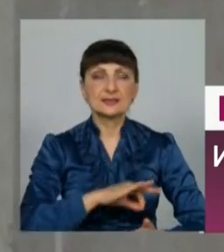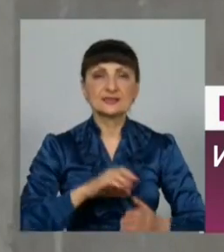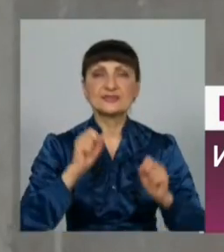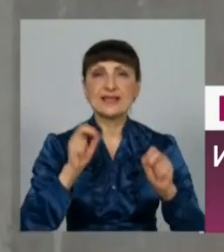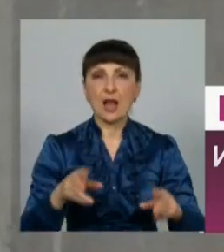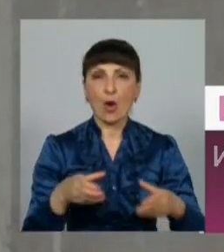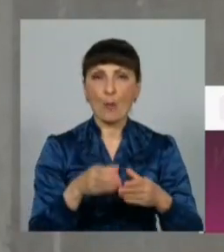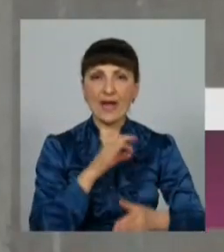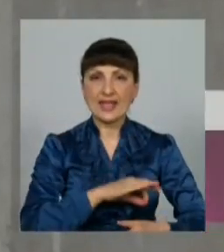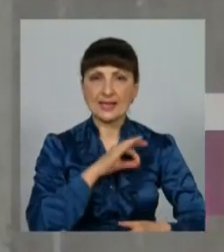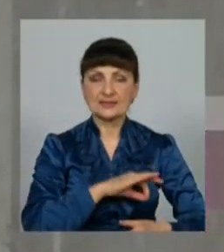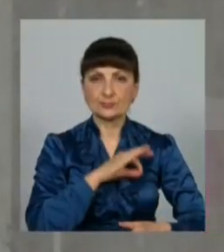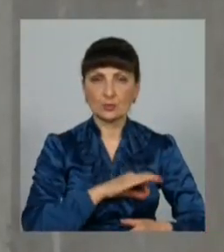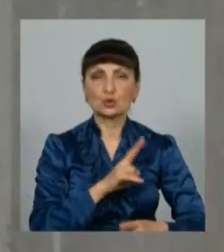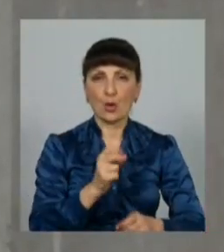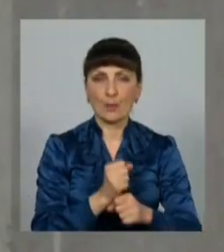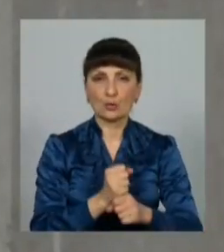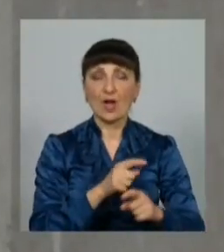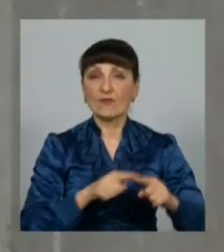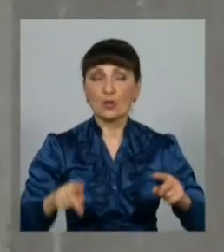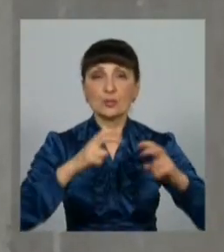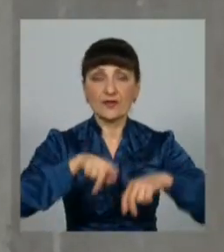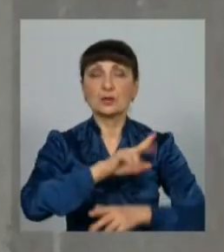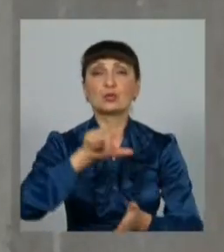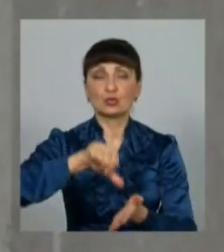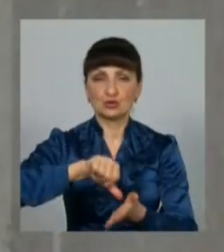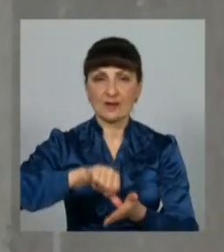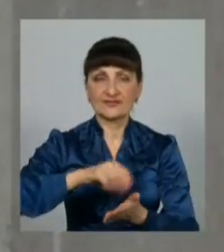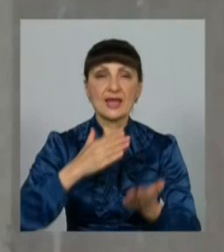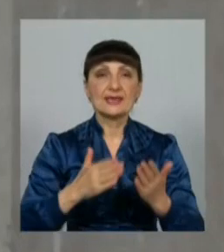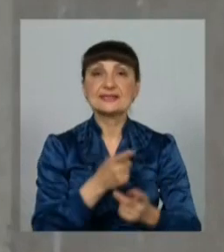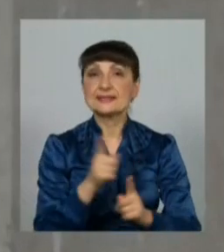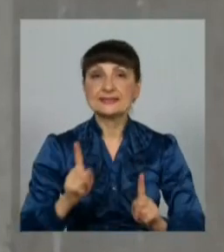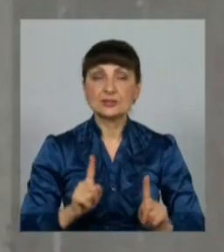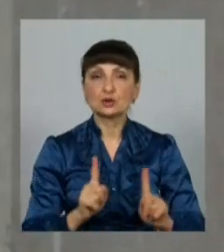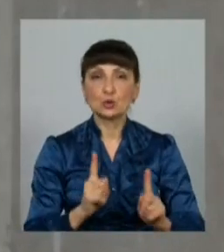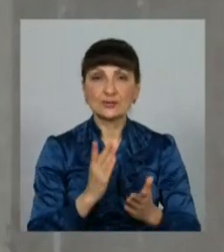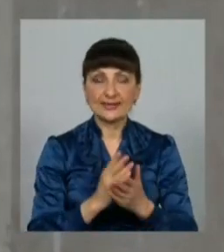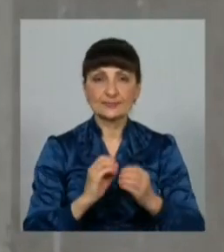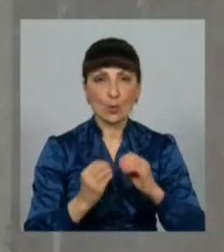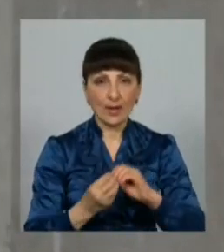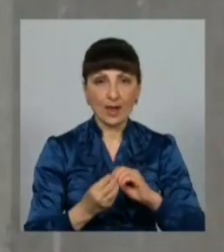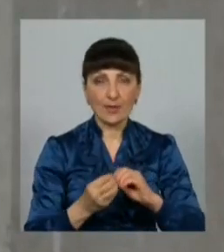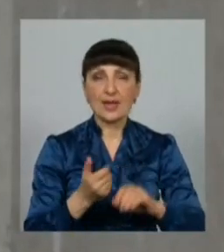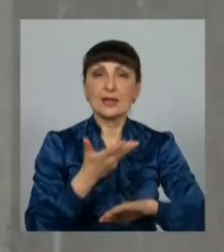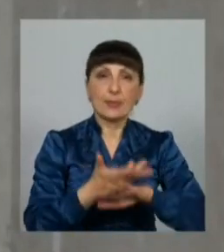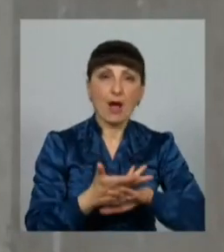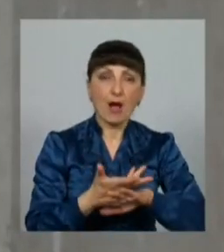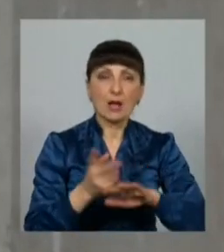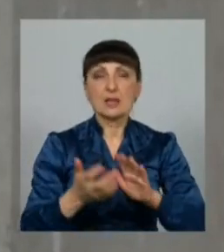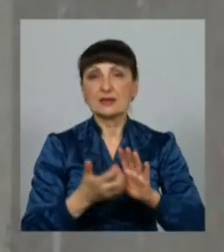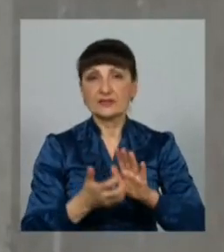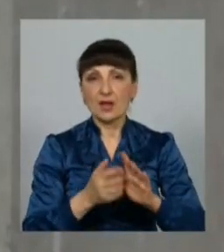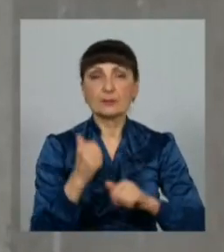будет в ходе проверки участвовать. Если где-то что-то у них недоделки, либо